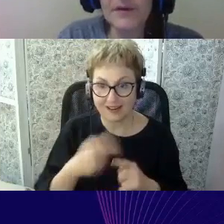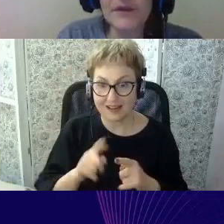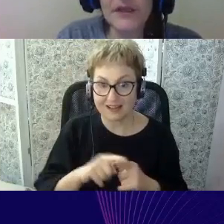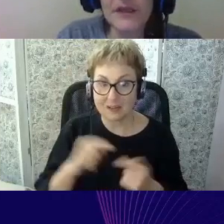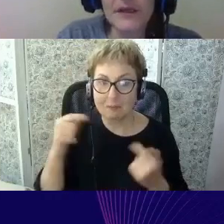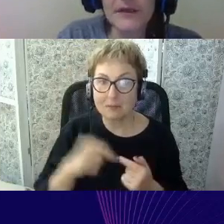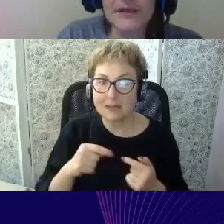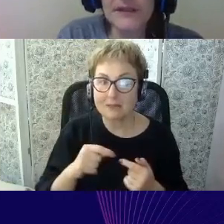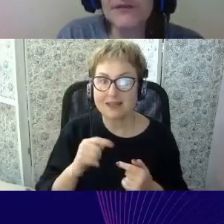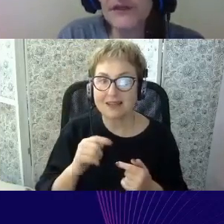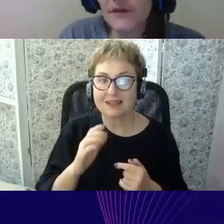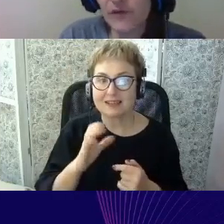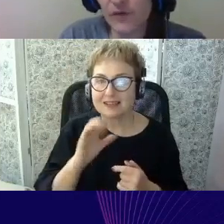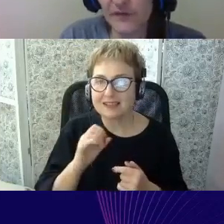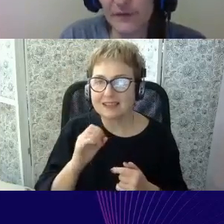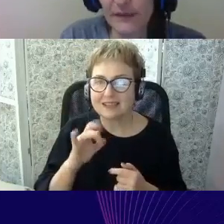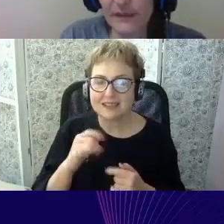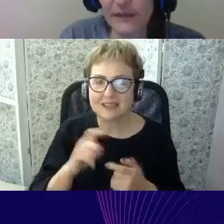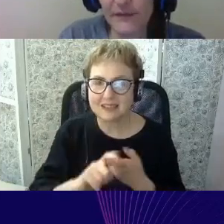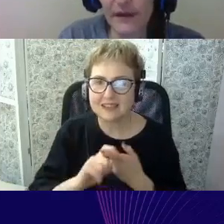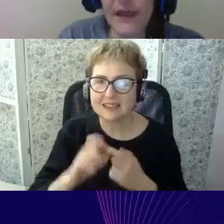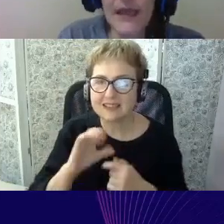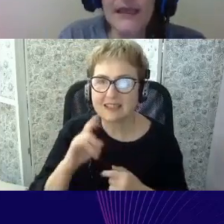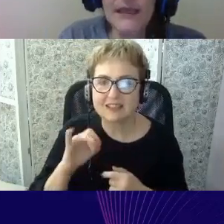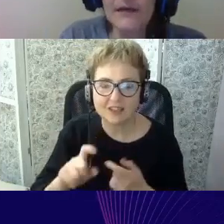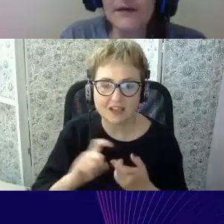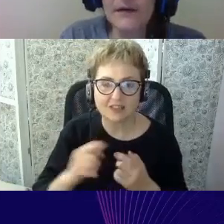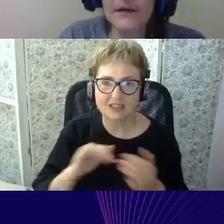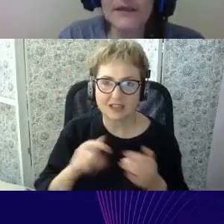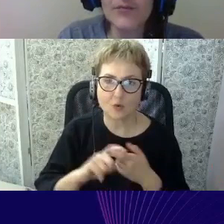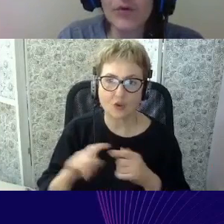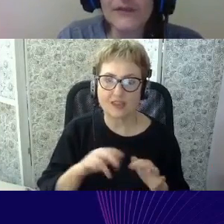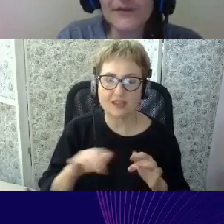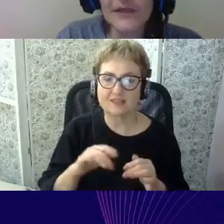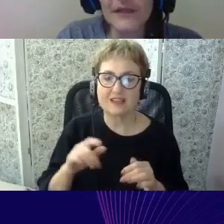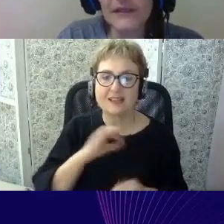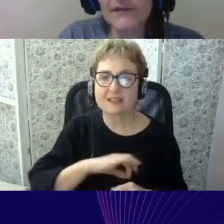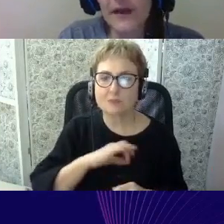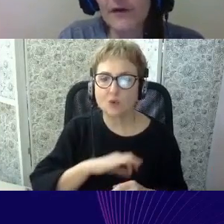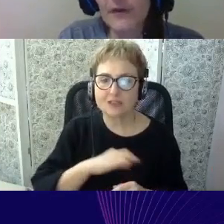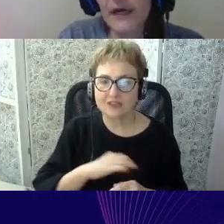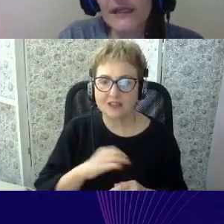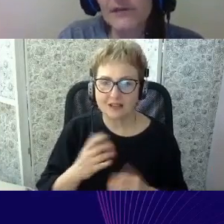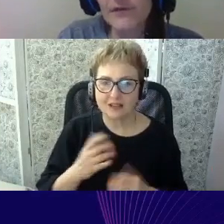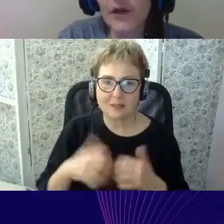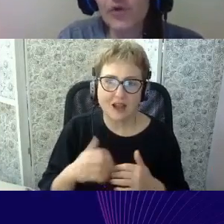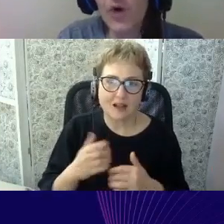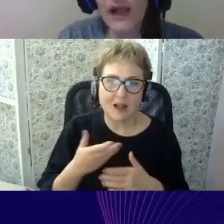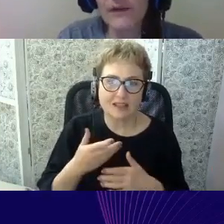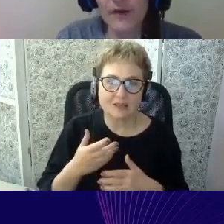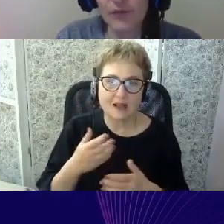Это и применение сетевых форм взаимодействия, и использование так называемых